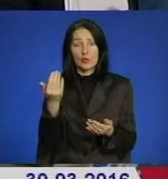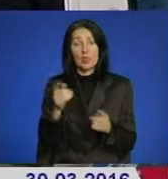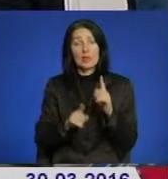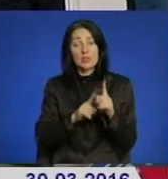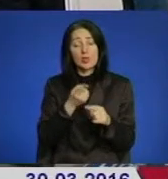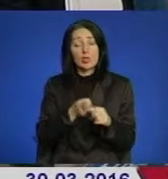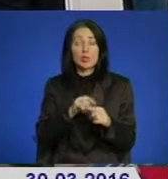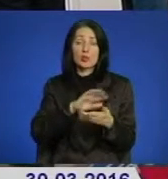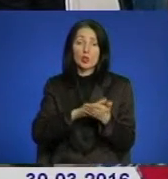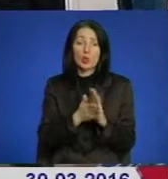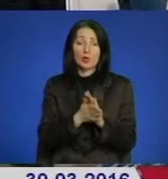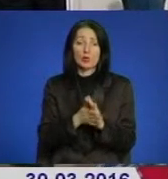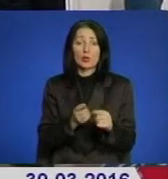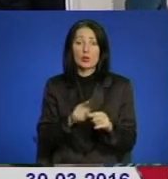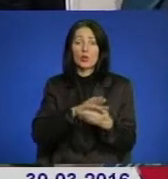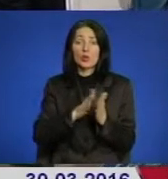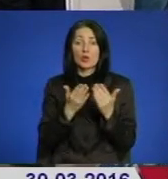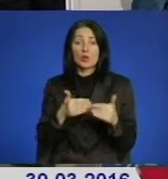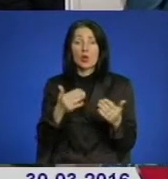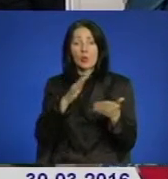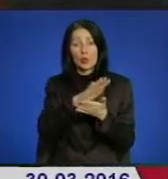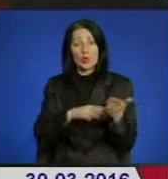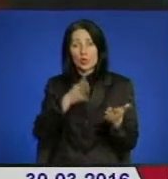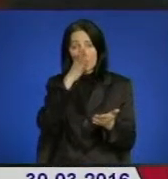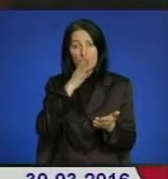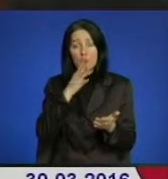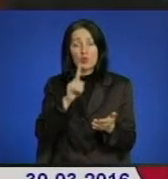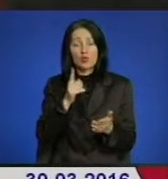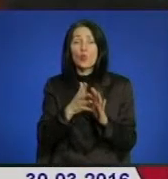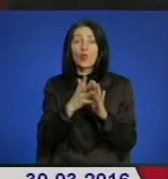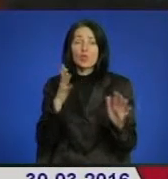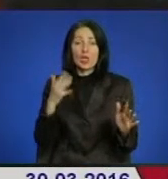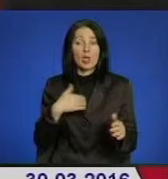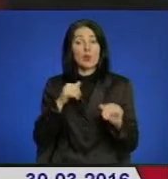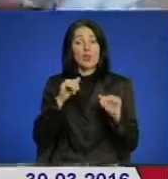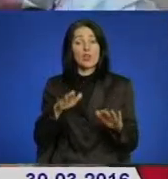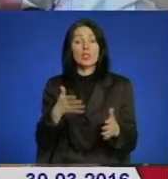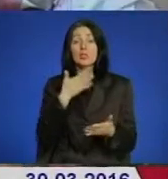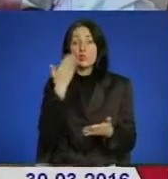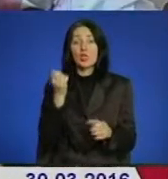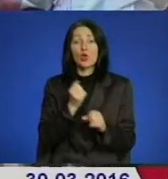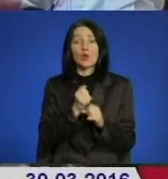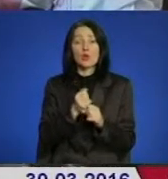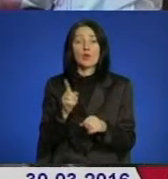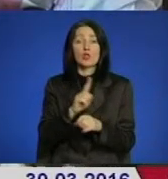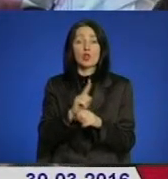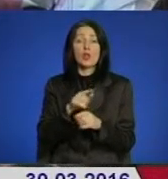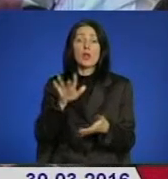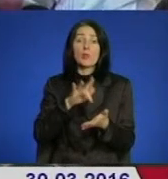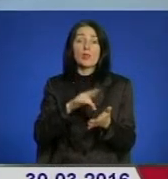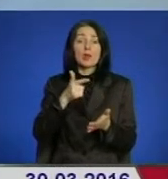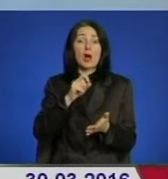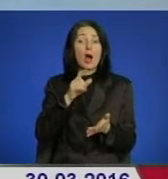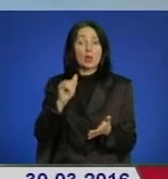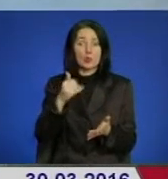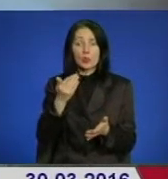змінили цю ситуацію. Ця ситуація вже продовжується четвертий місяць. Чому черги, ми вирішили запитати у працівників Тернопільміськгазу.